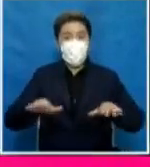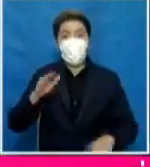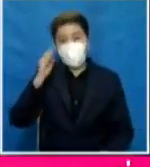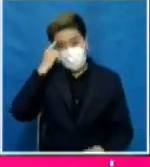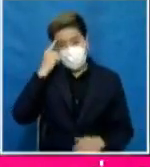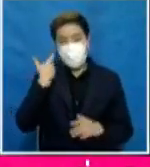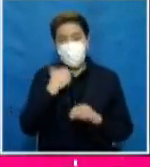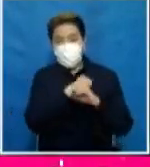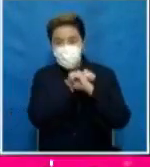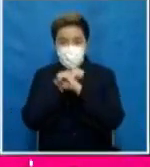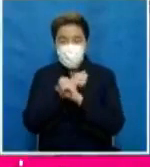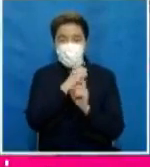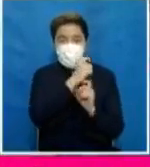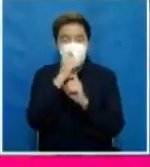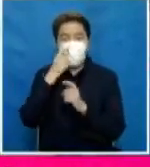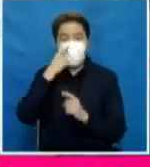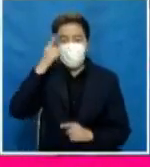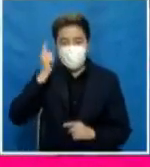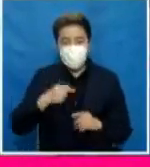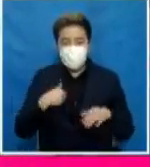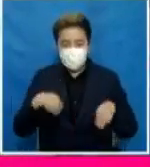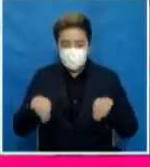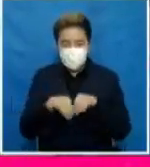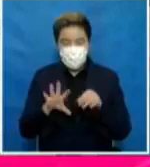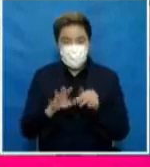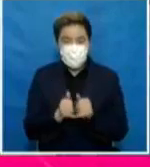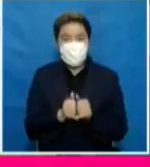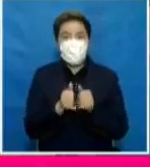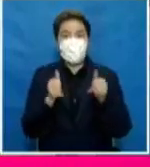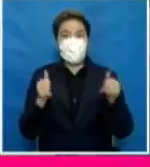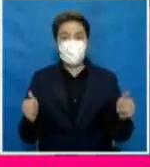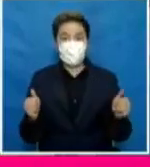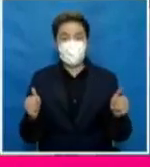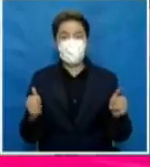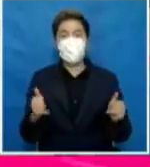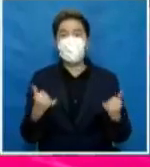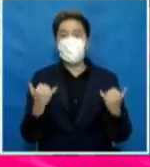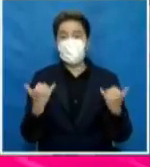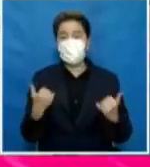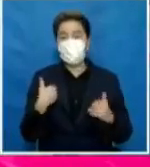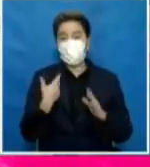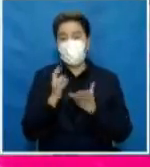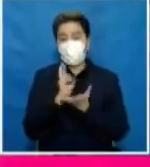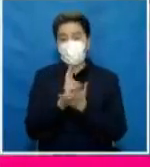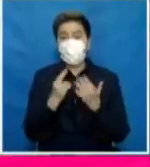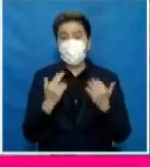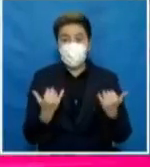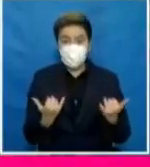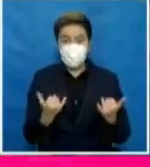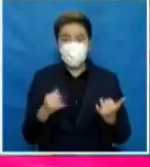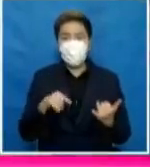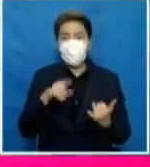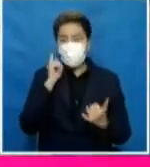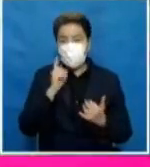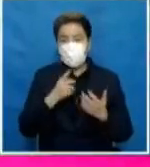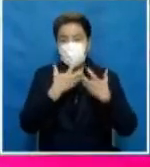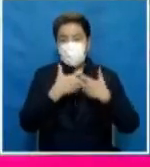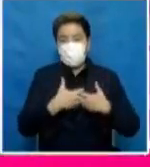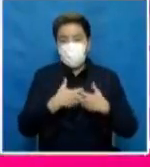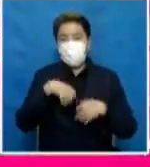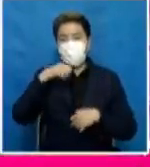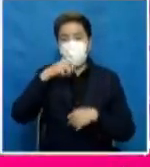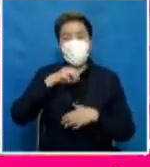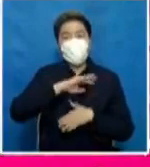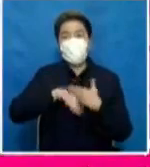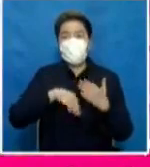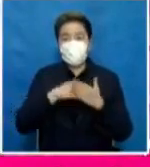ด-19 จำเป็นที่จะต้องให้มีระยะห่างระหว่างบุคคลดังนั้นการออกรางวัลในครั้งนี้จะใช้เครื่องออกรางวัลไฟฟ้าอัตโน